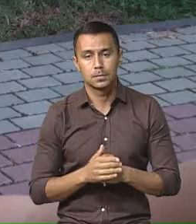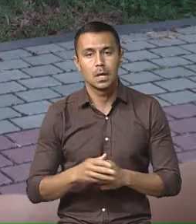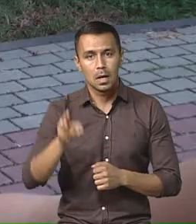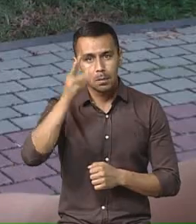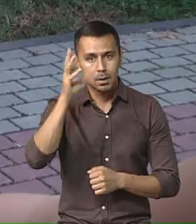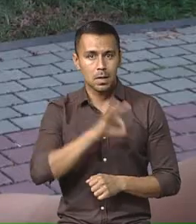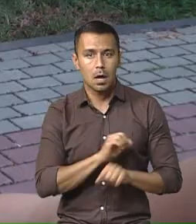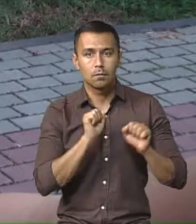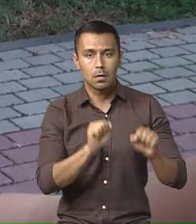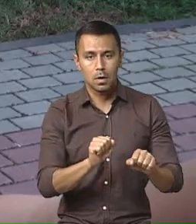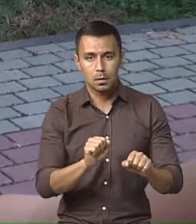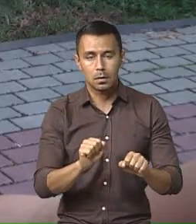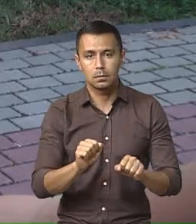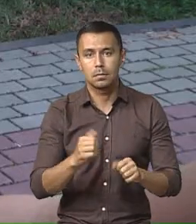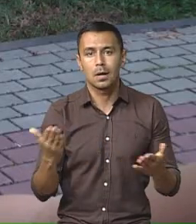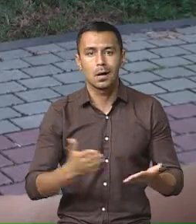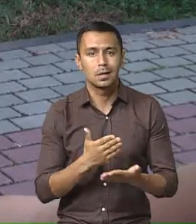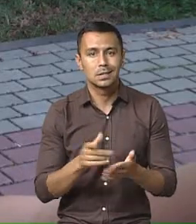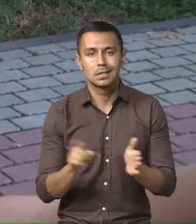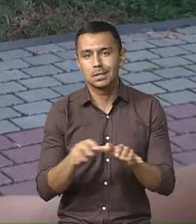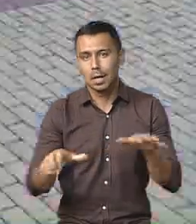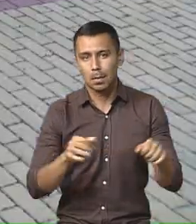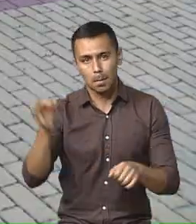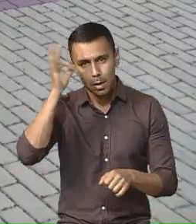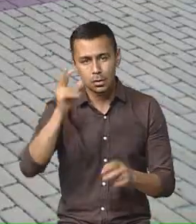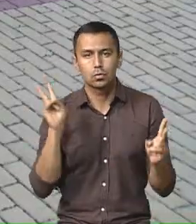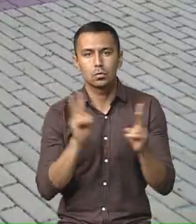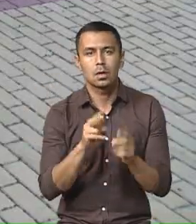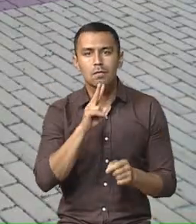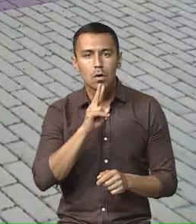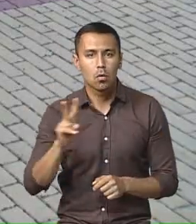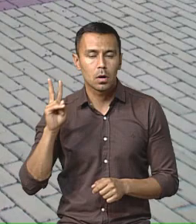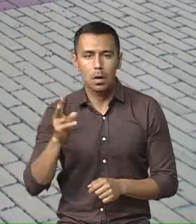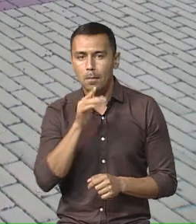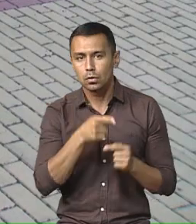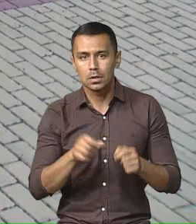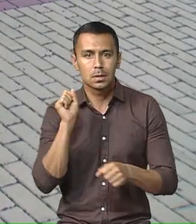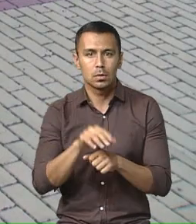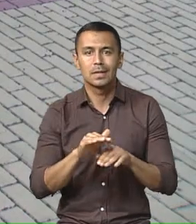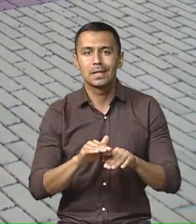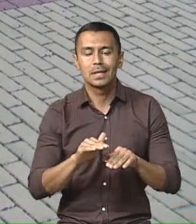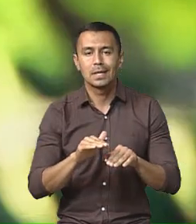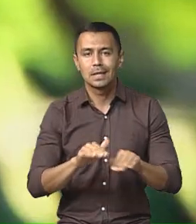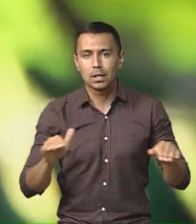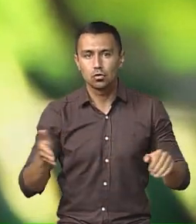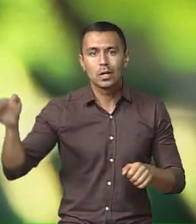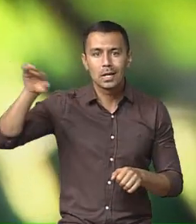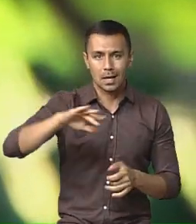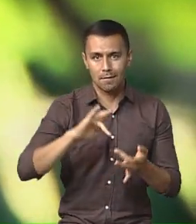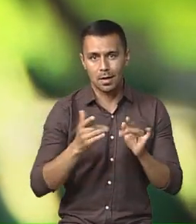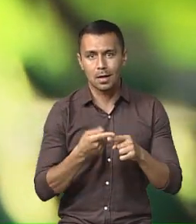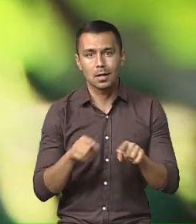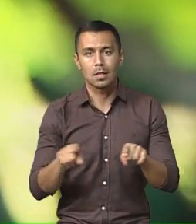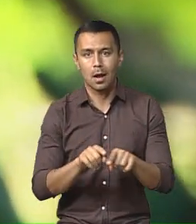ж адвокатка Аля Возняк, яка із шахраями, пригадує, зіткнулася 2 роки тому під час замовлення дитячої гірки в інтернеті, це так